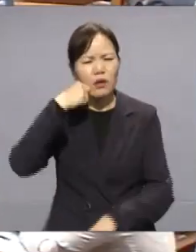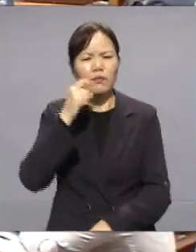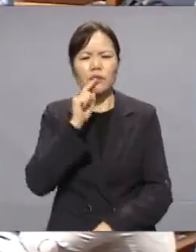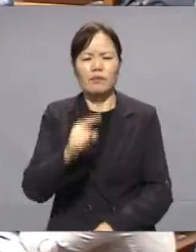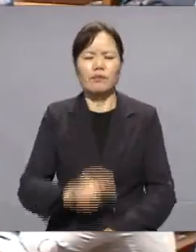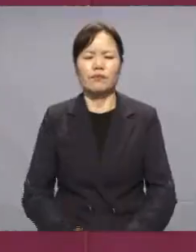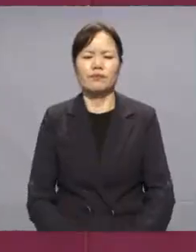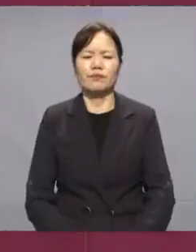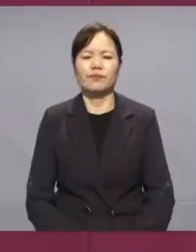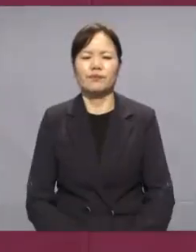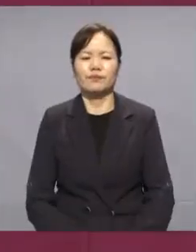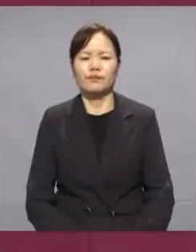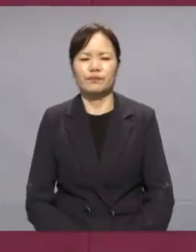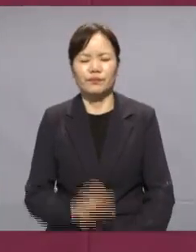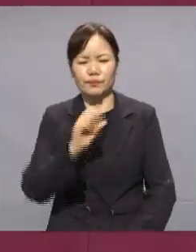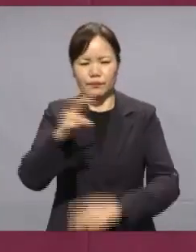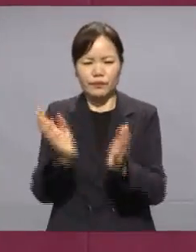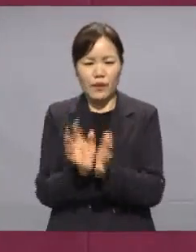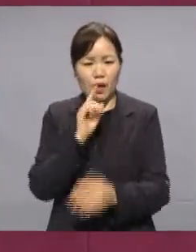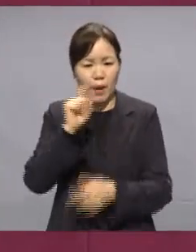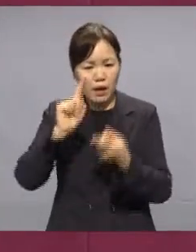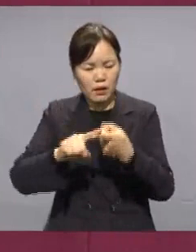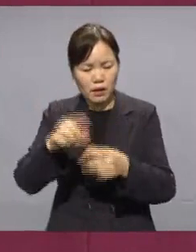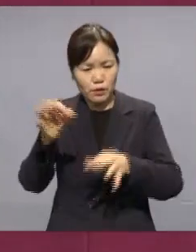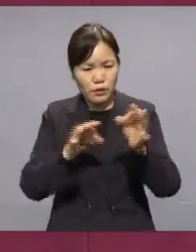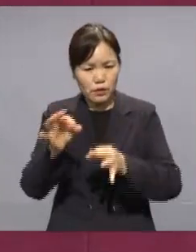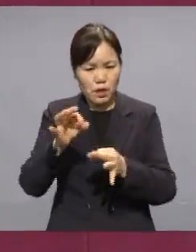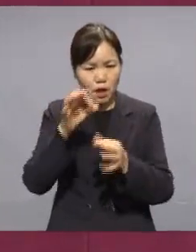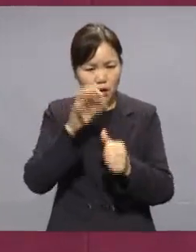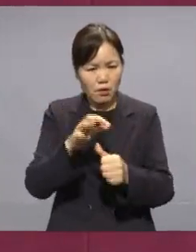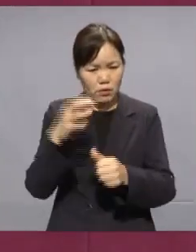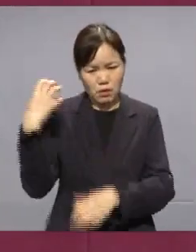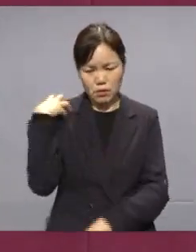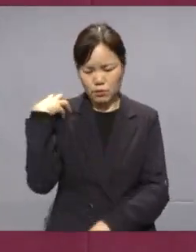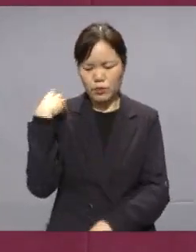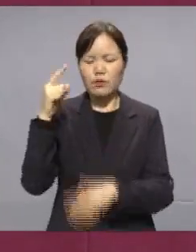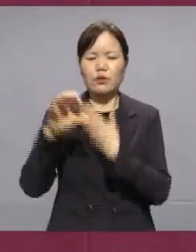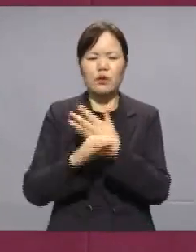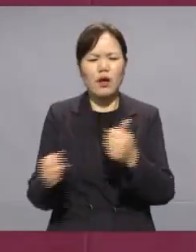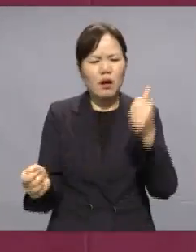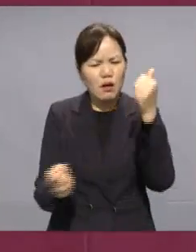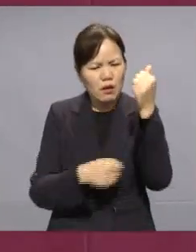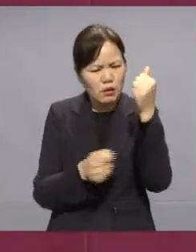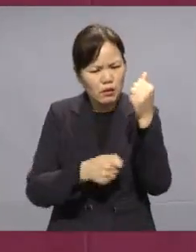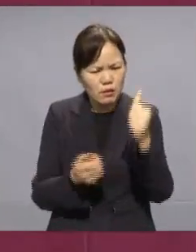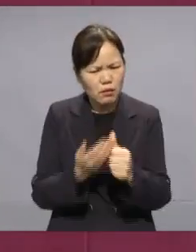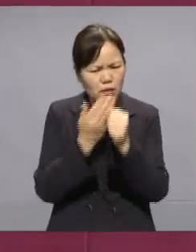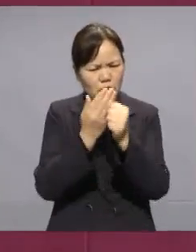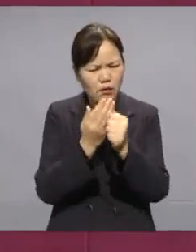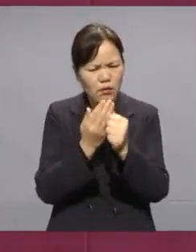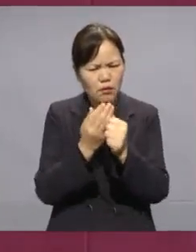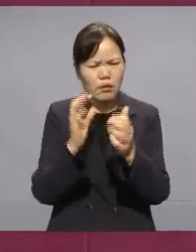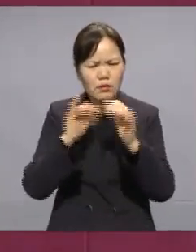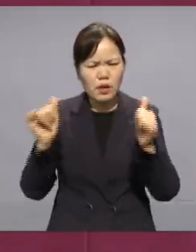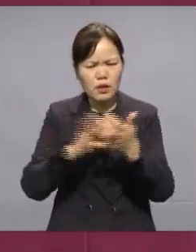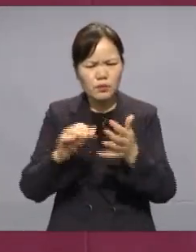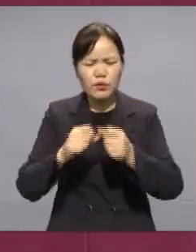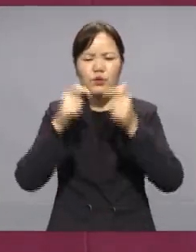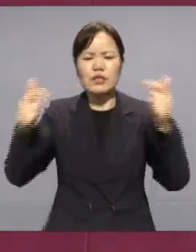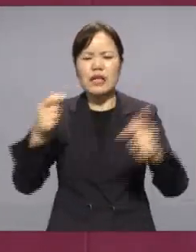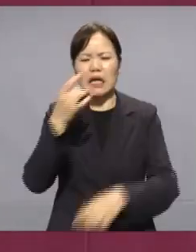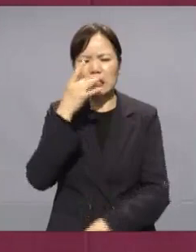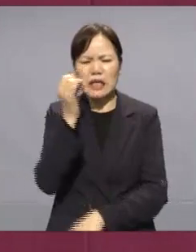반대해왔습니다. 야당 주장대로 시장 격리 의무화를 하면 재배 유인 증가로 쌀의 구조적 공급